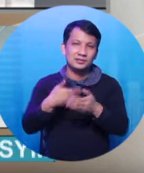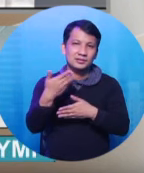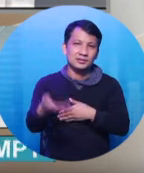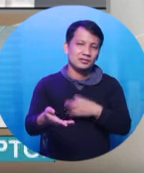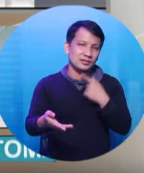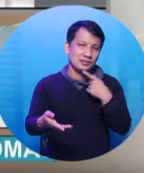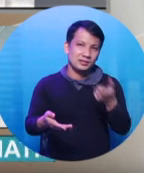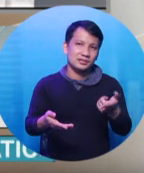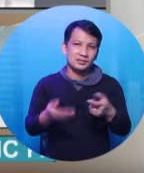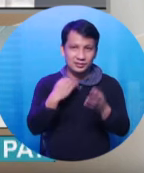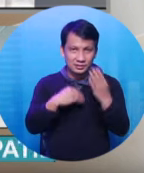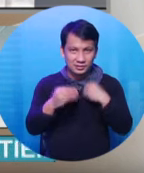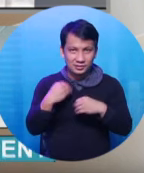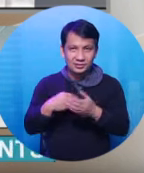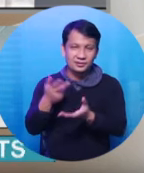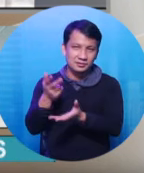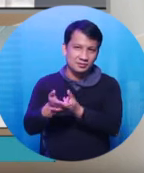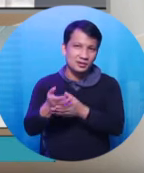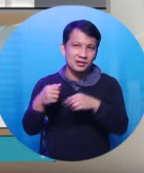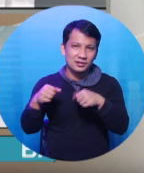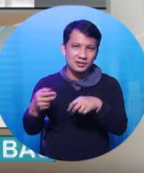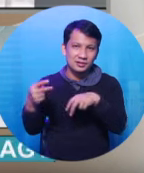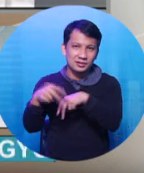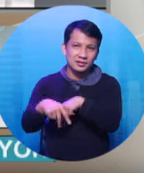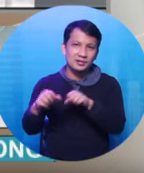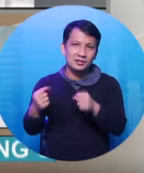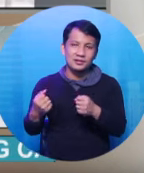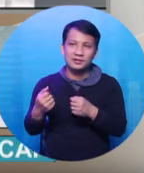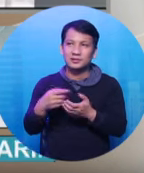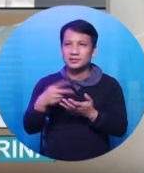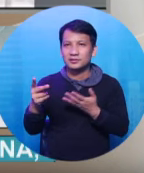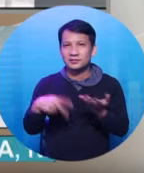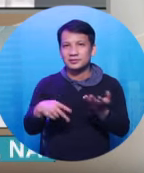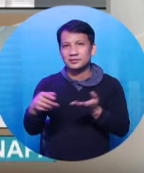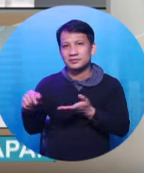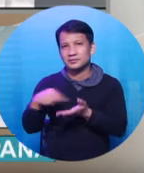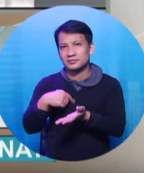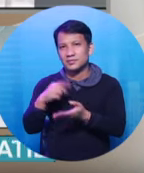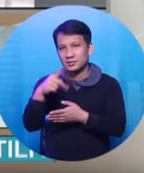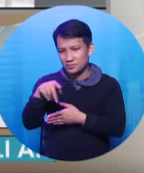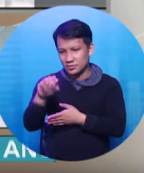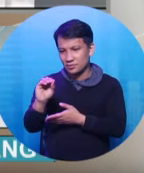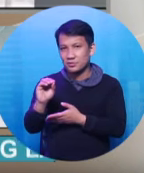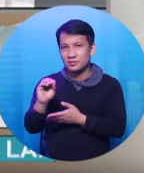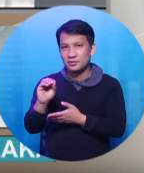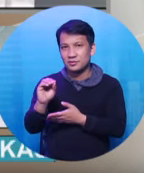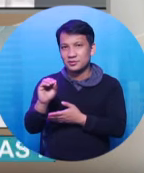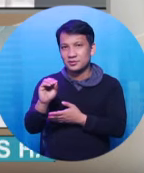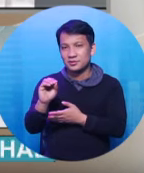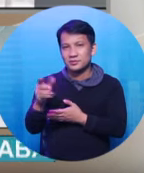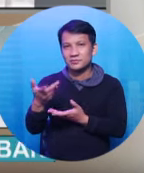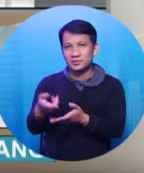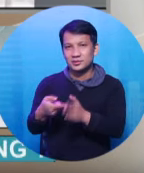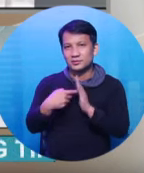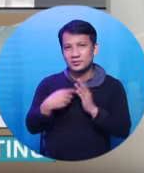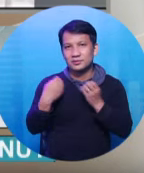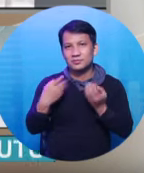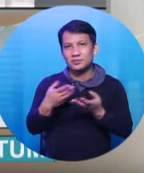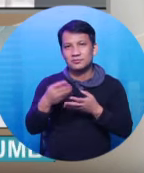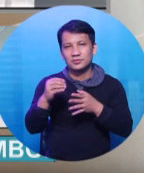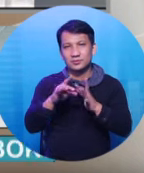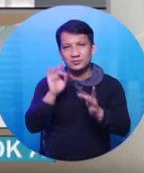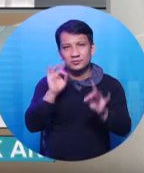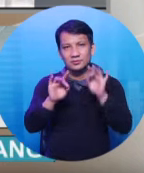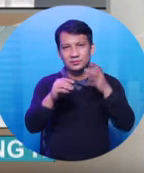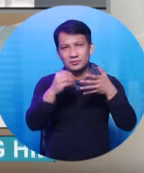kaming food, parcel, grocery, tsaka purchase request po. Kaya maraming option po na i-deliver dito po. So